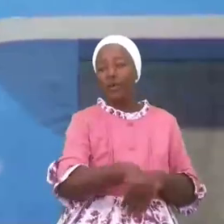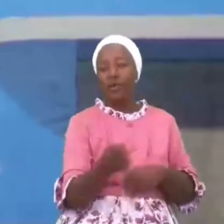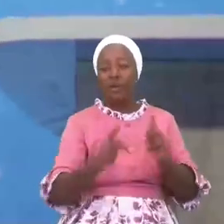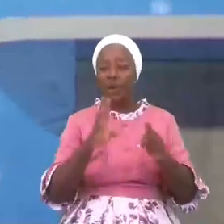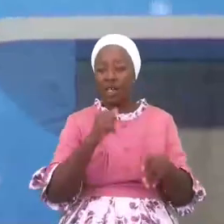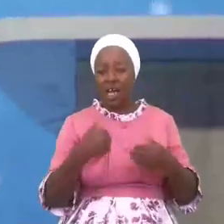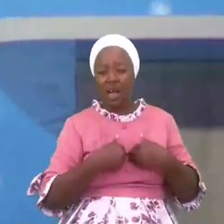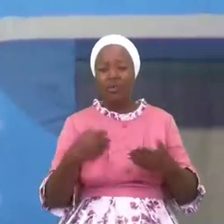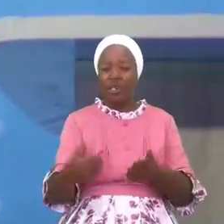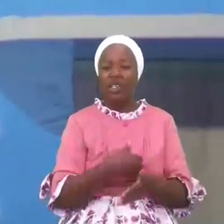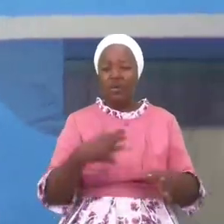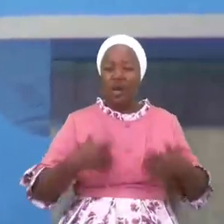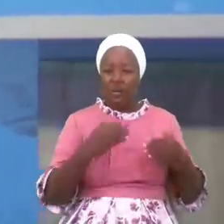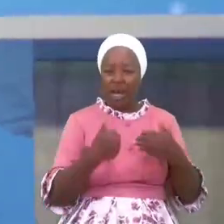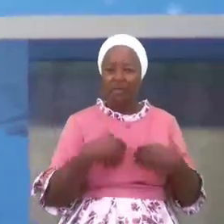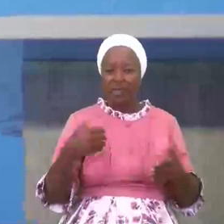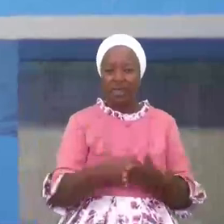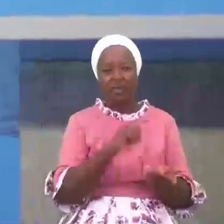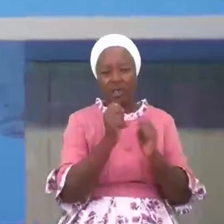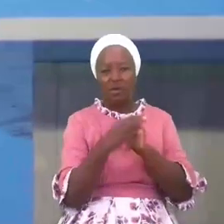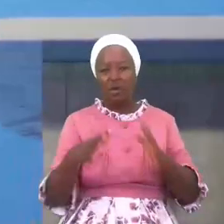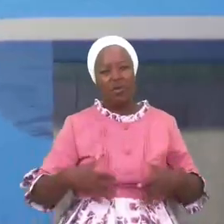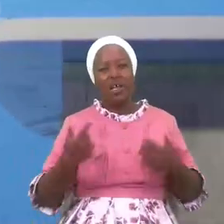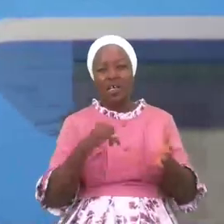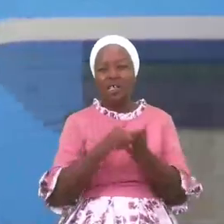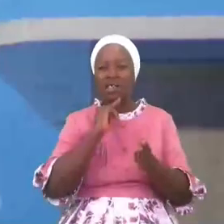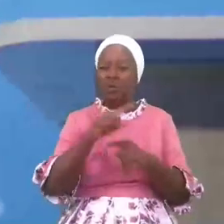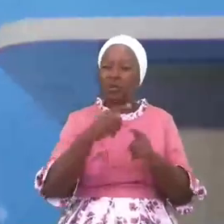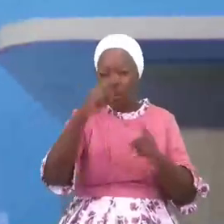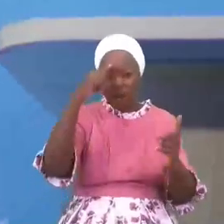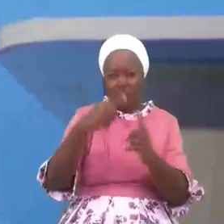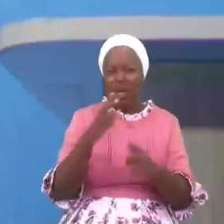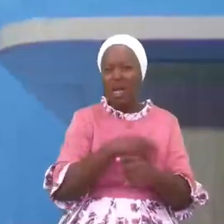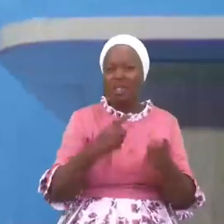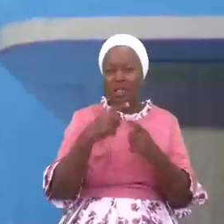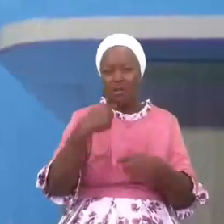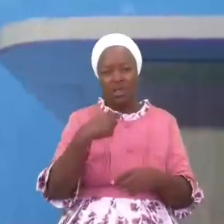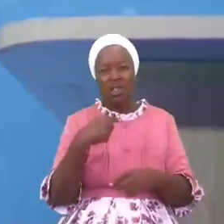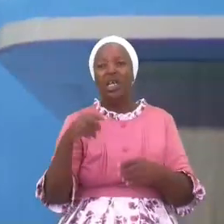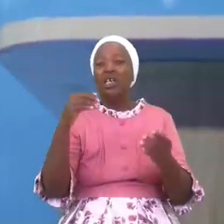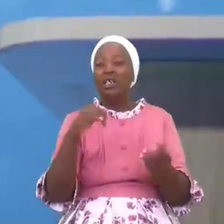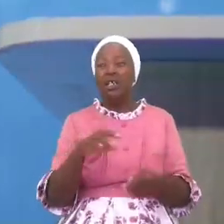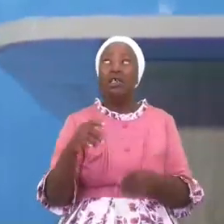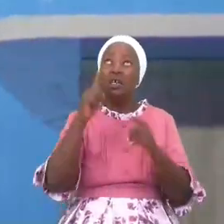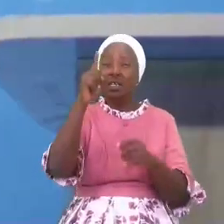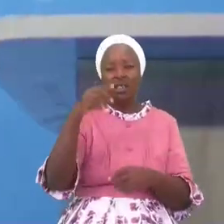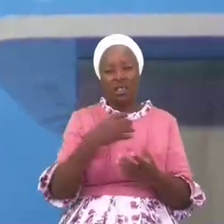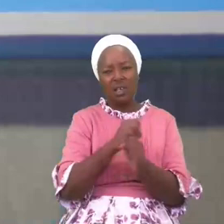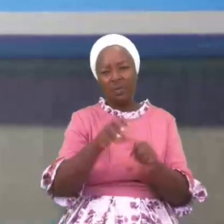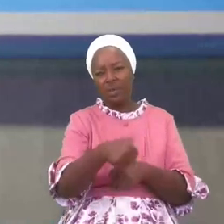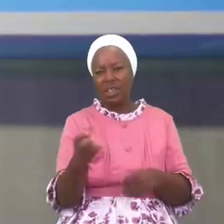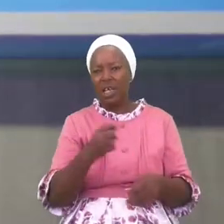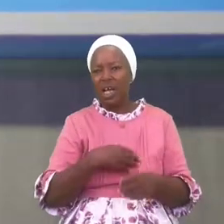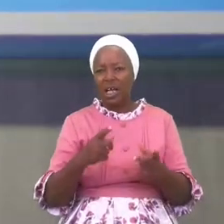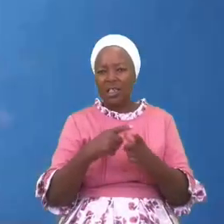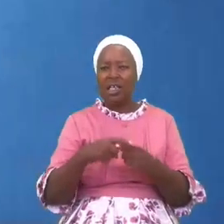une nouvelle vie, une nouvelle transformation de vie. C'est lorsque tu es d'accord, ah, il a sauvé les autres, et